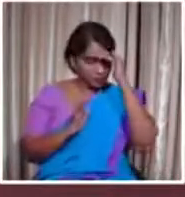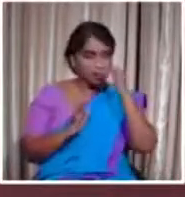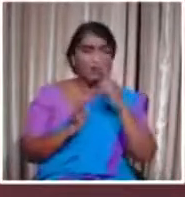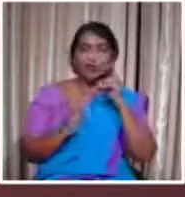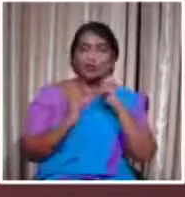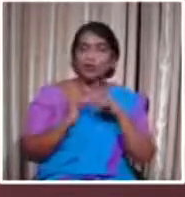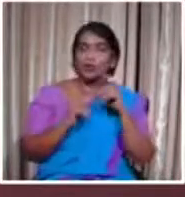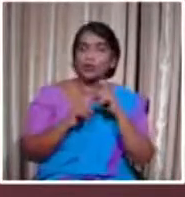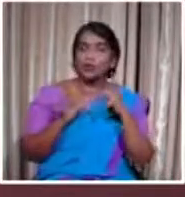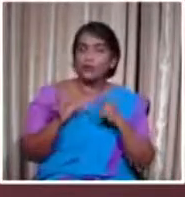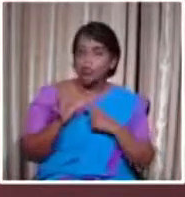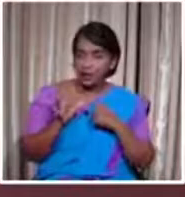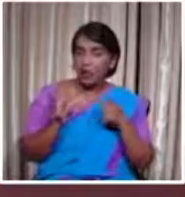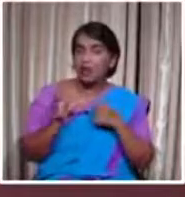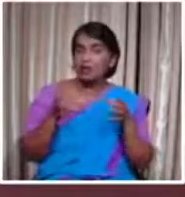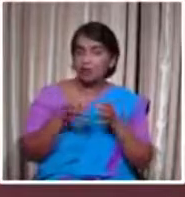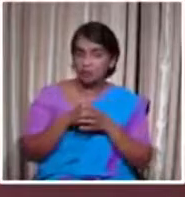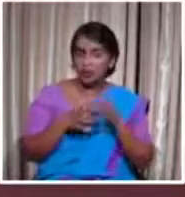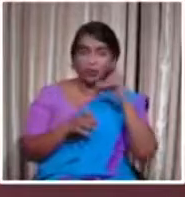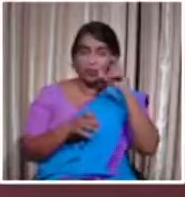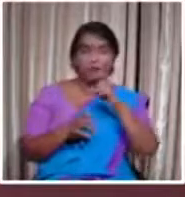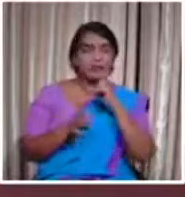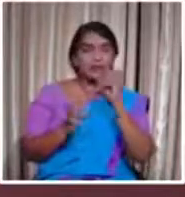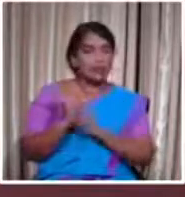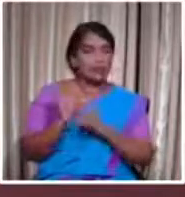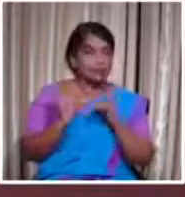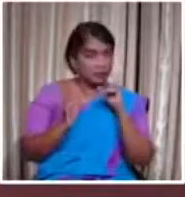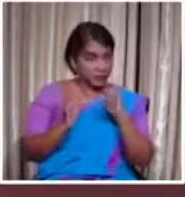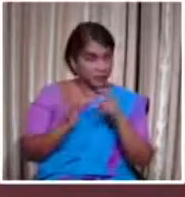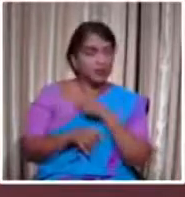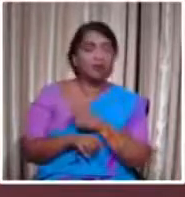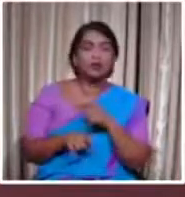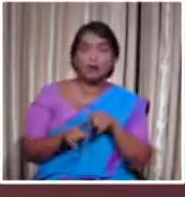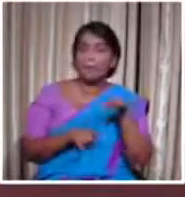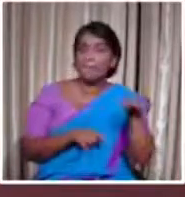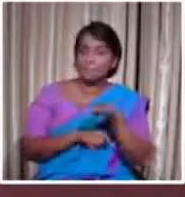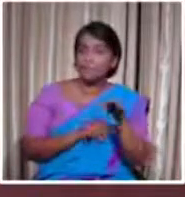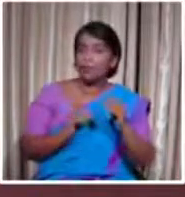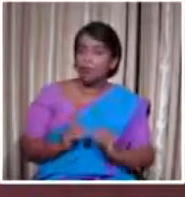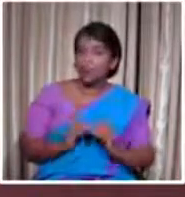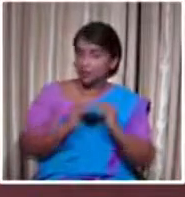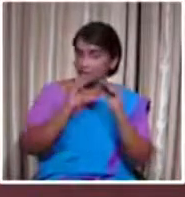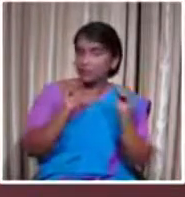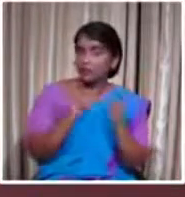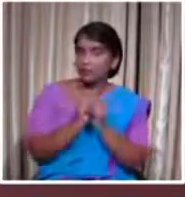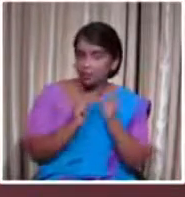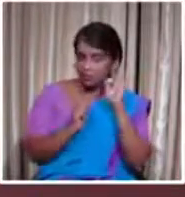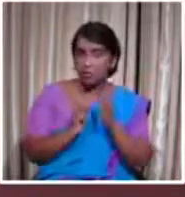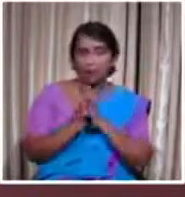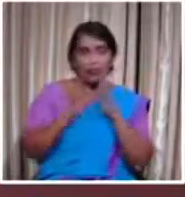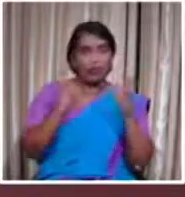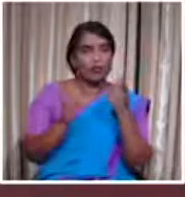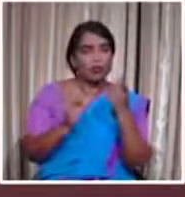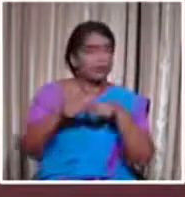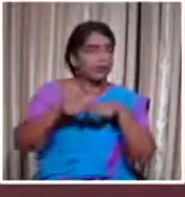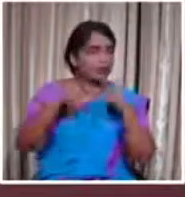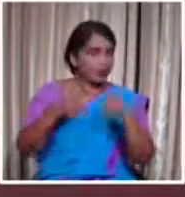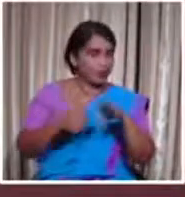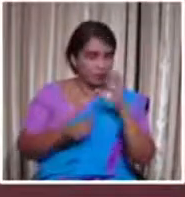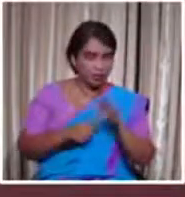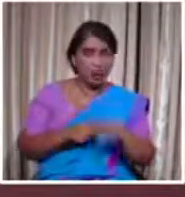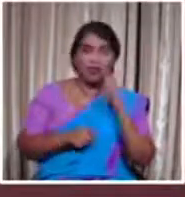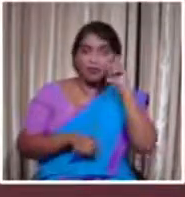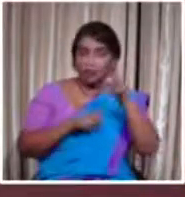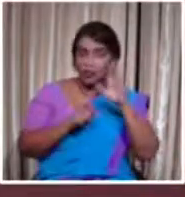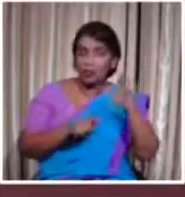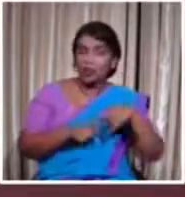නාගරික සංවර්ධන අධිකාරිය සහ කොළඹ මහනගර සභාව මගින් මෙම ප්‍රදේශයේ සංවර්ධන සඳහා විශාල මුදලක් වැය කරලා තියෙනවා.